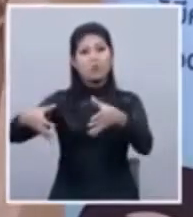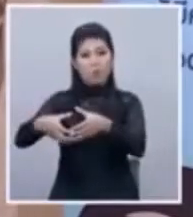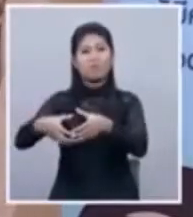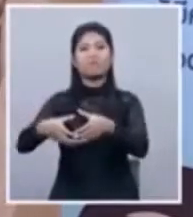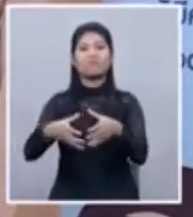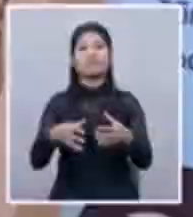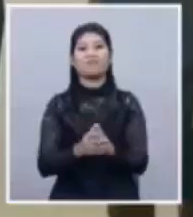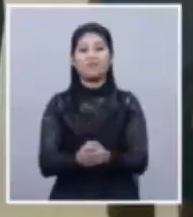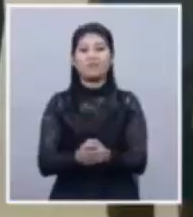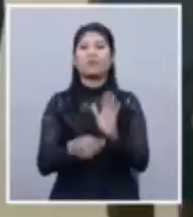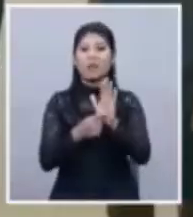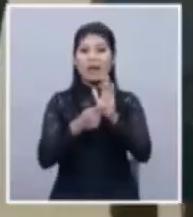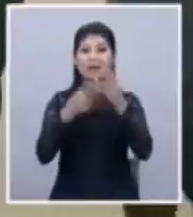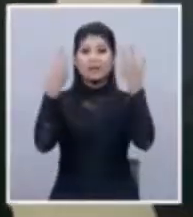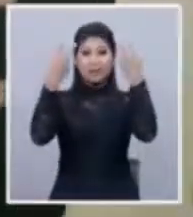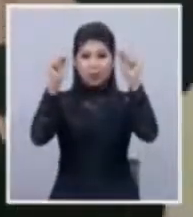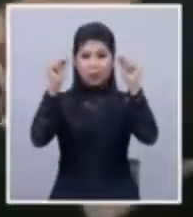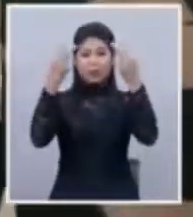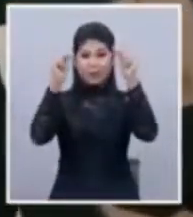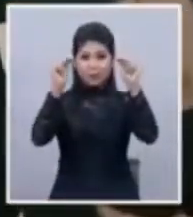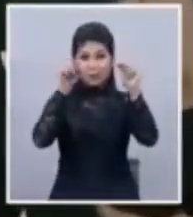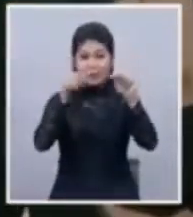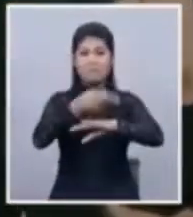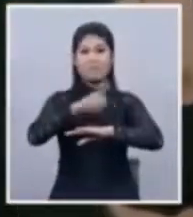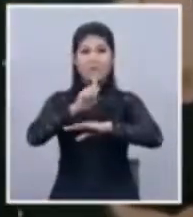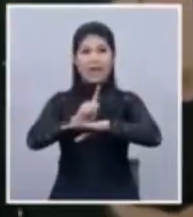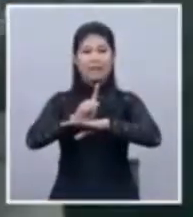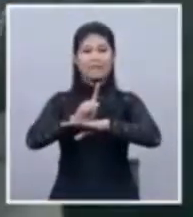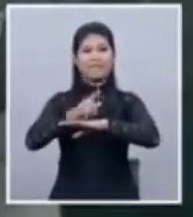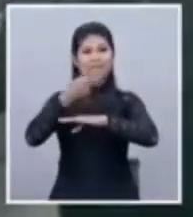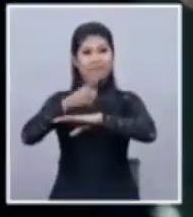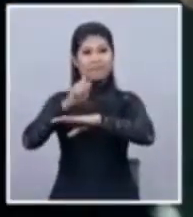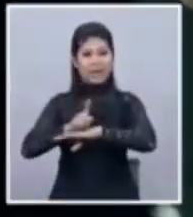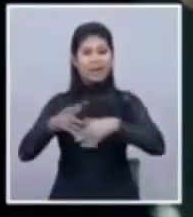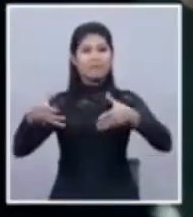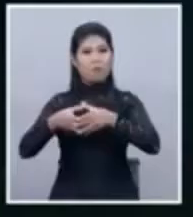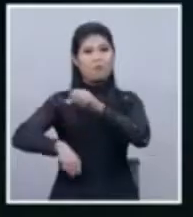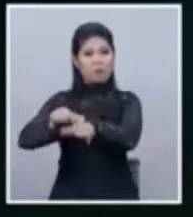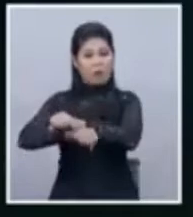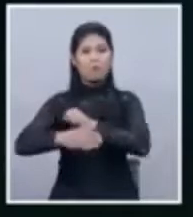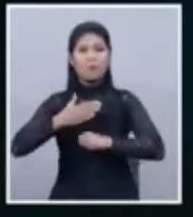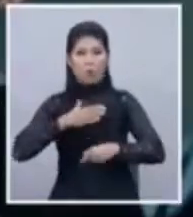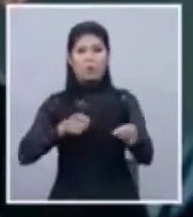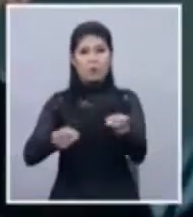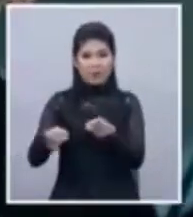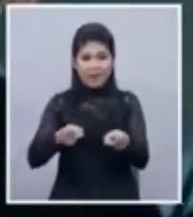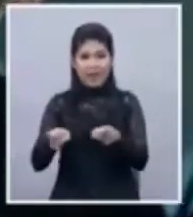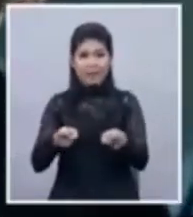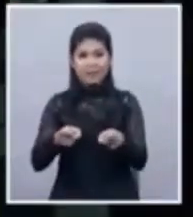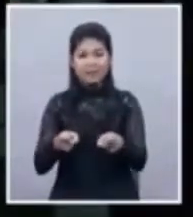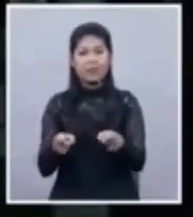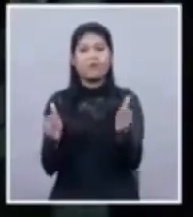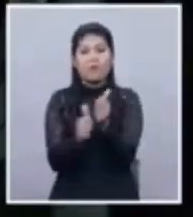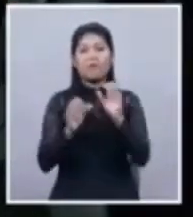ยกตัวอย่างเช่นท่านนายกก็อาจจะเป็นประธานสโมสรนะครับผมก็เป็นผู้จัดการทีมแล้วก็มีโค้ช